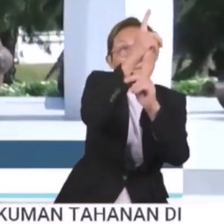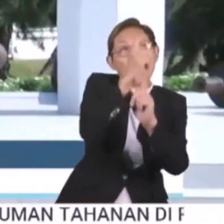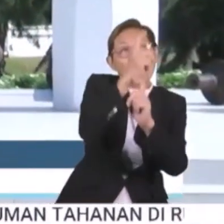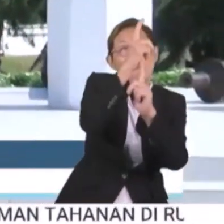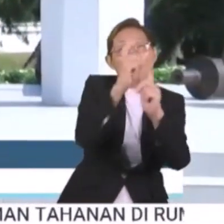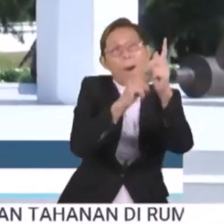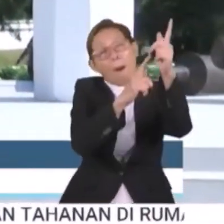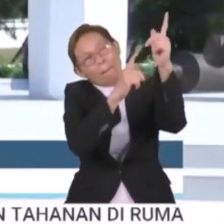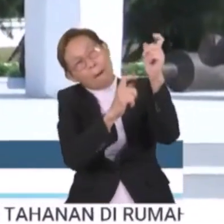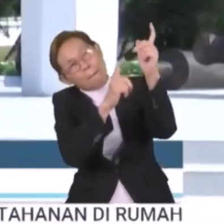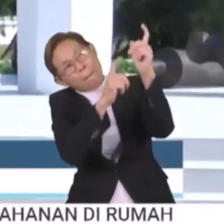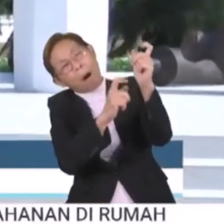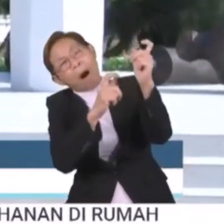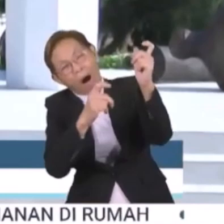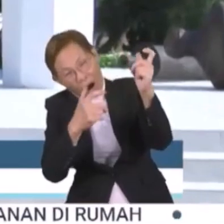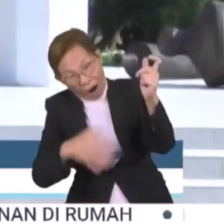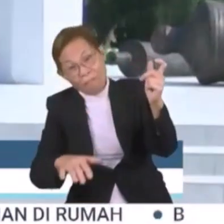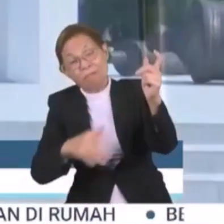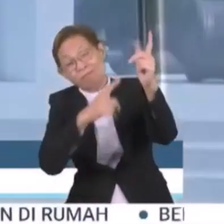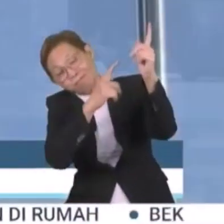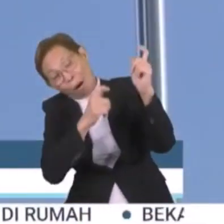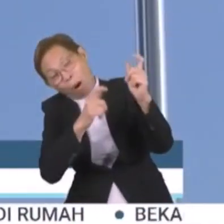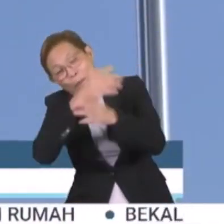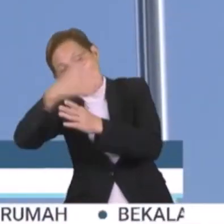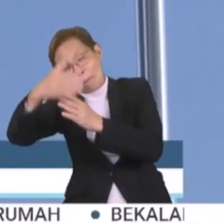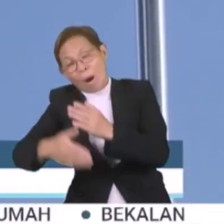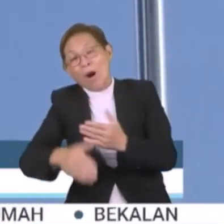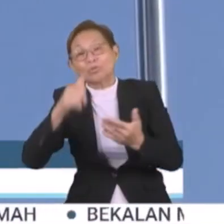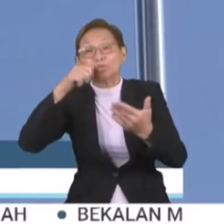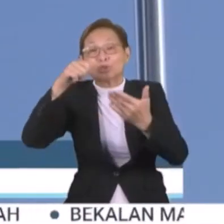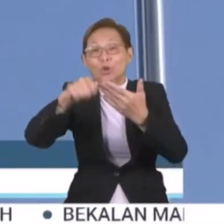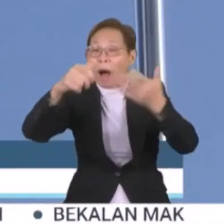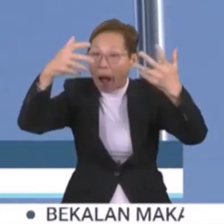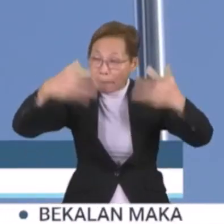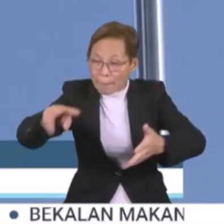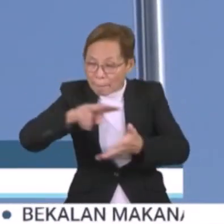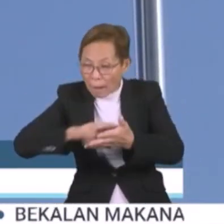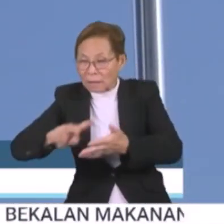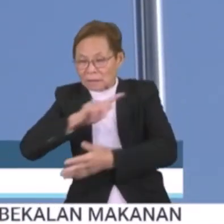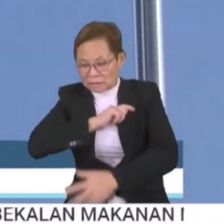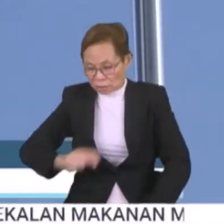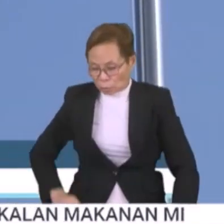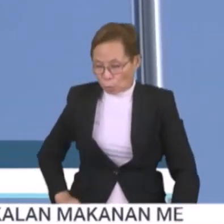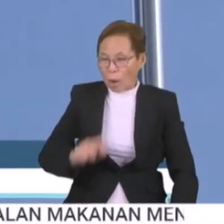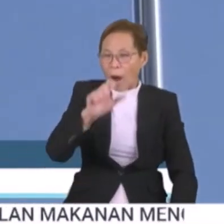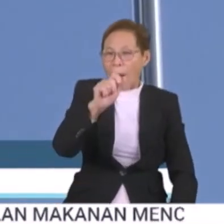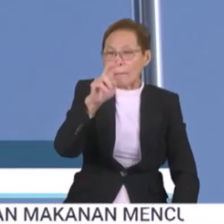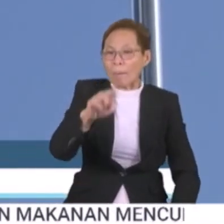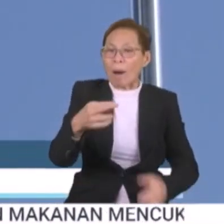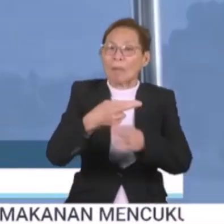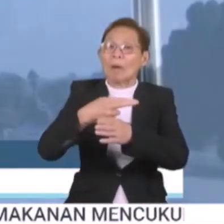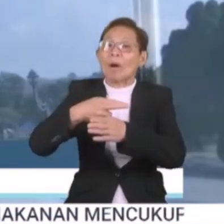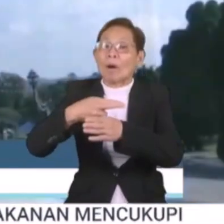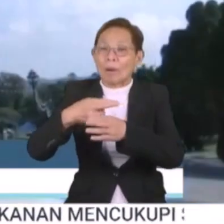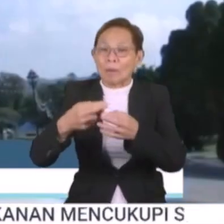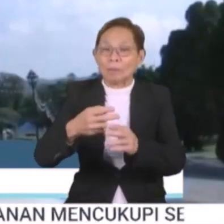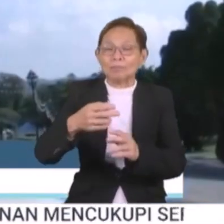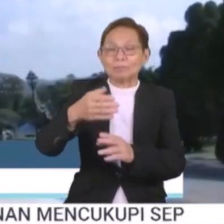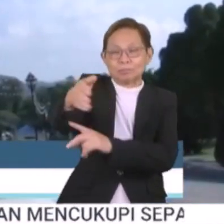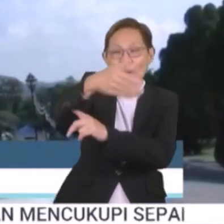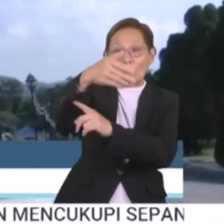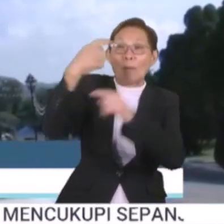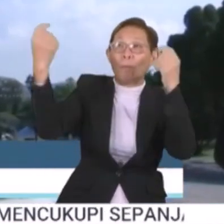tembakan meriam turut dilepaskan. Selesai membaca watikah, Tengku Amir kemudian menyempurnakan upacara menaikkan